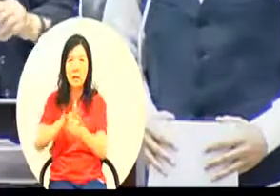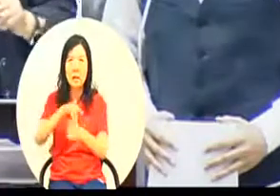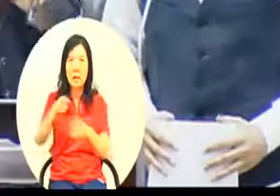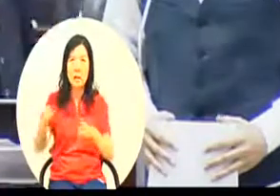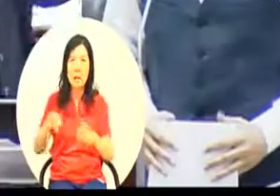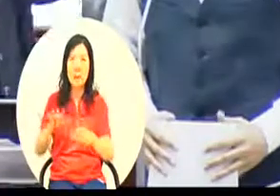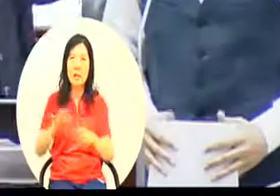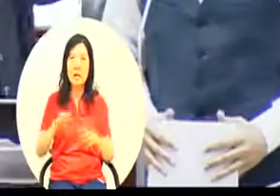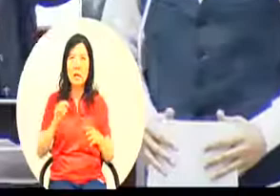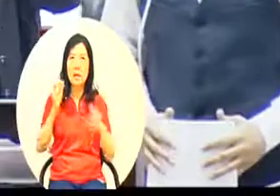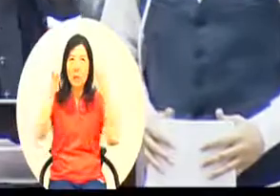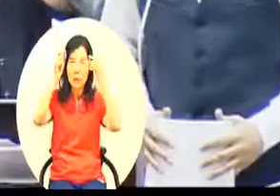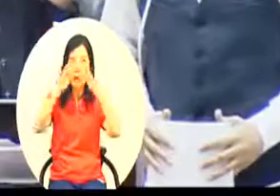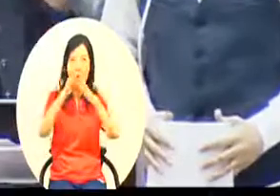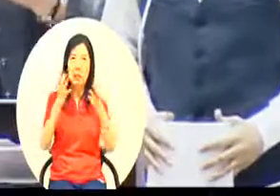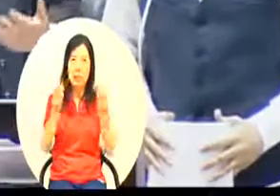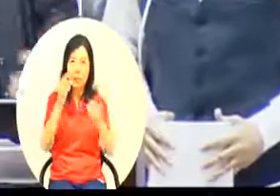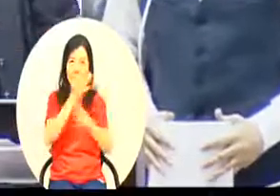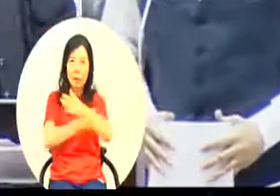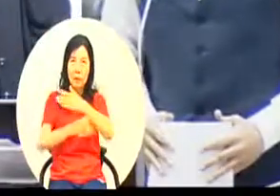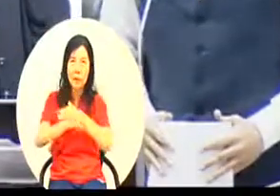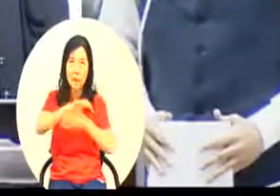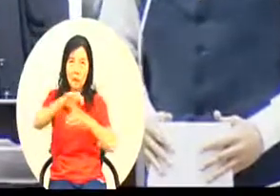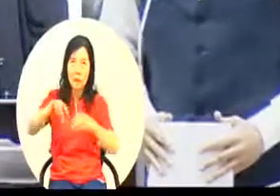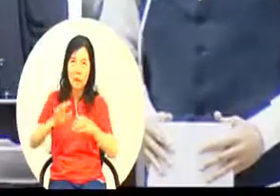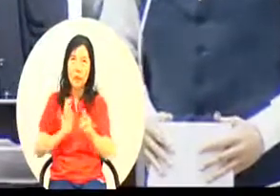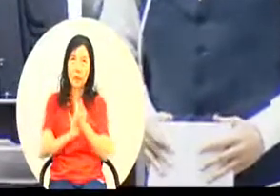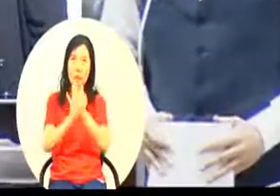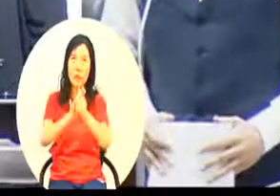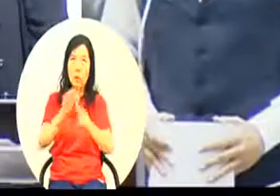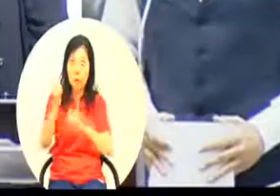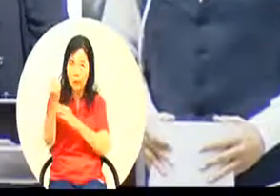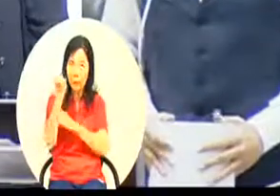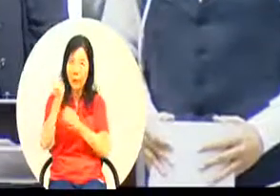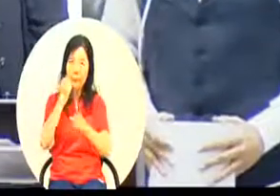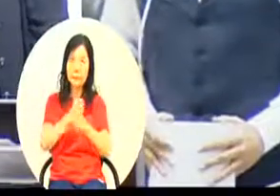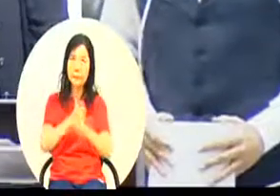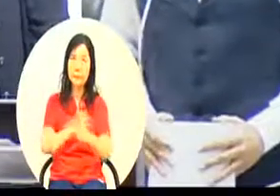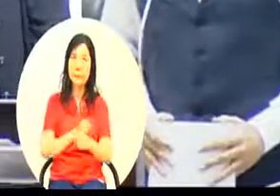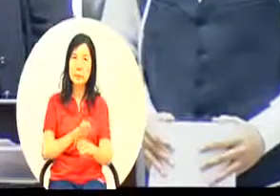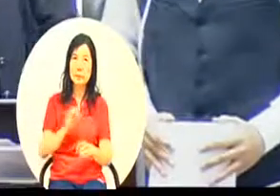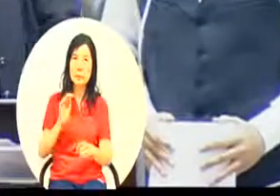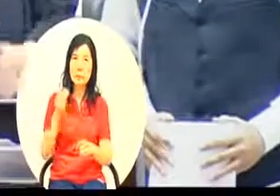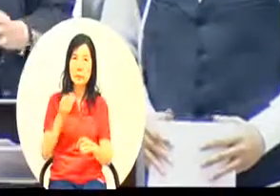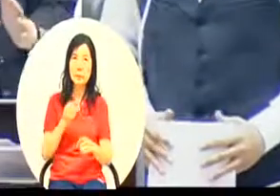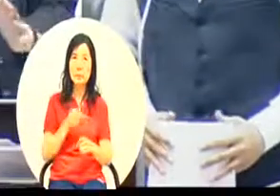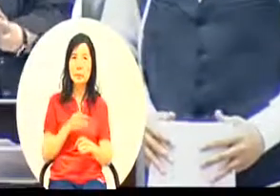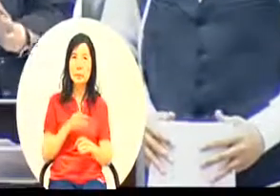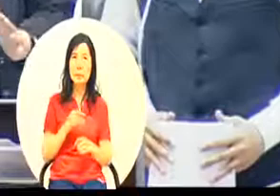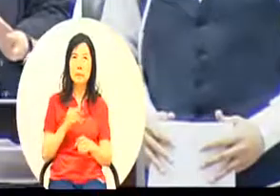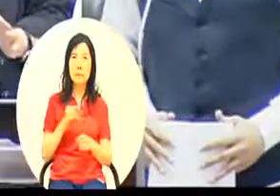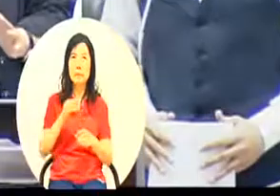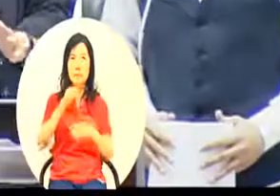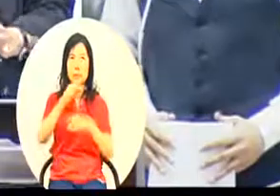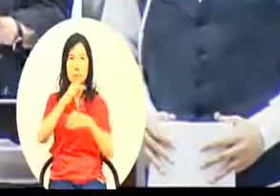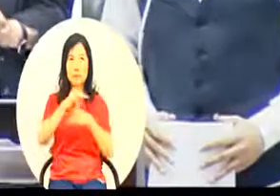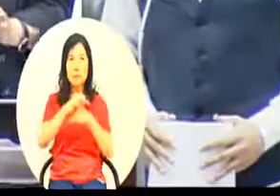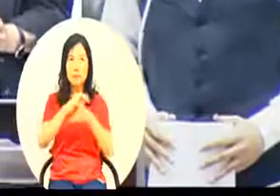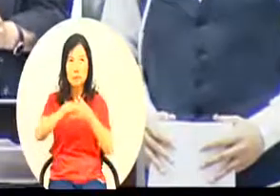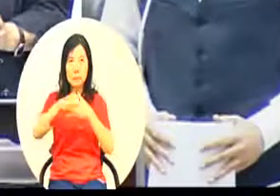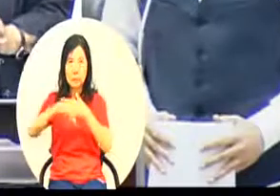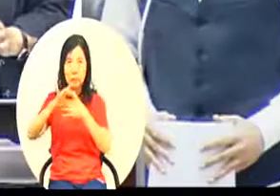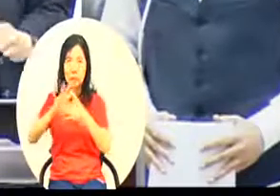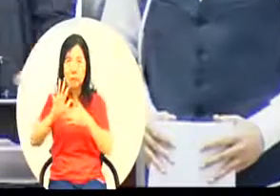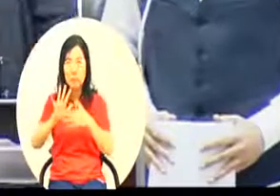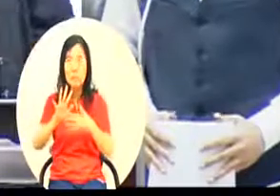环境的推动上，那我们当然很努力在做，不过当然还有很多地方还是